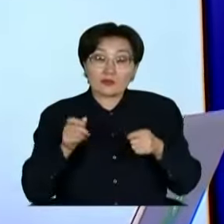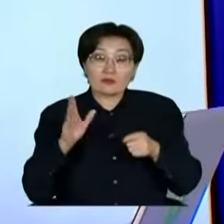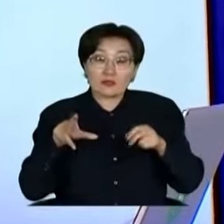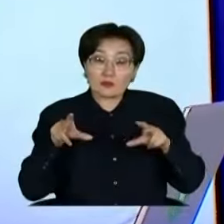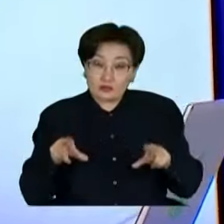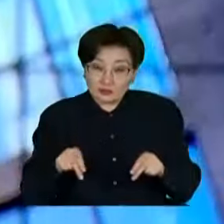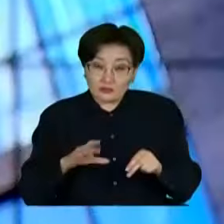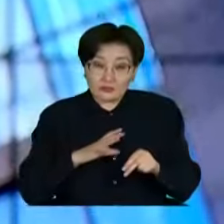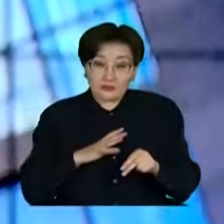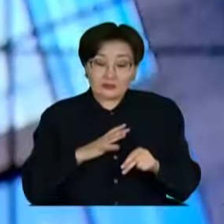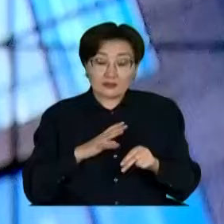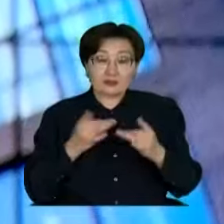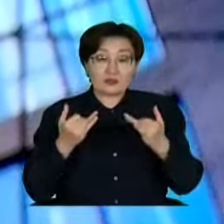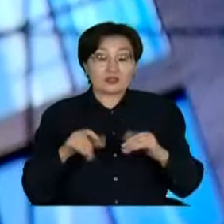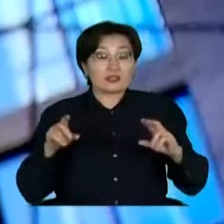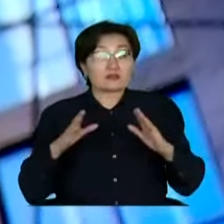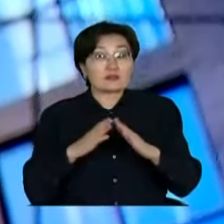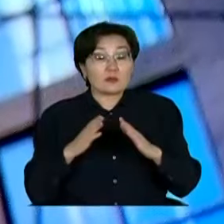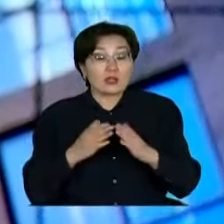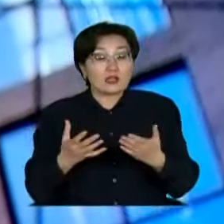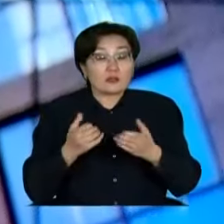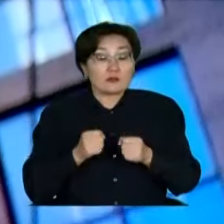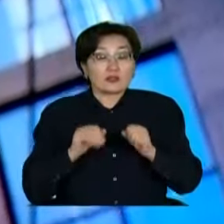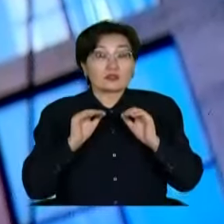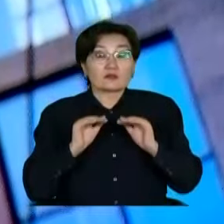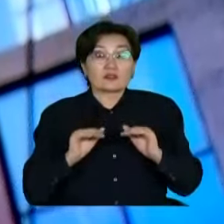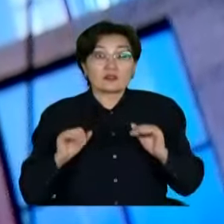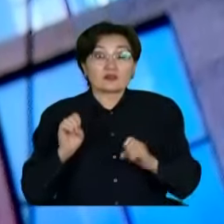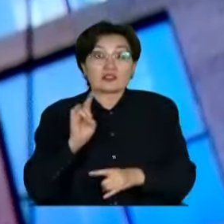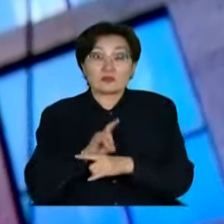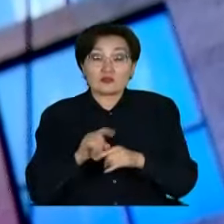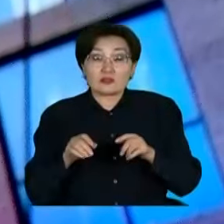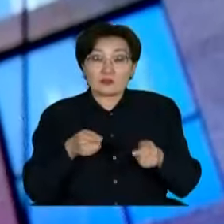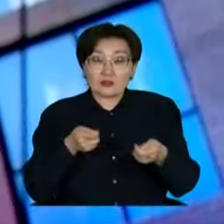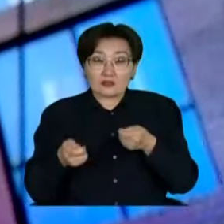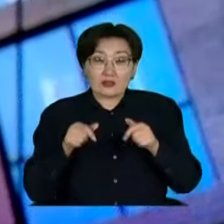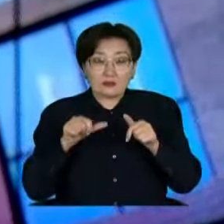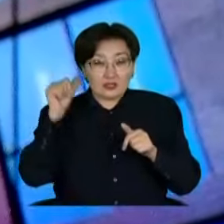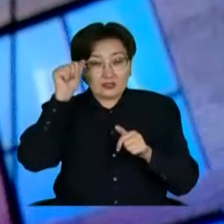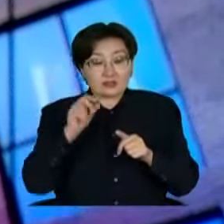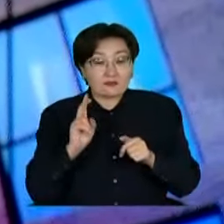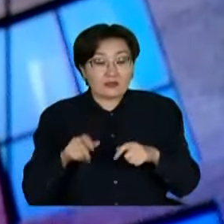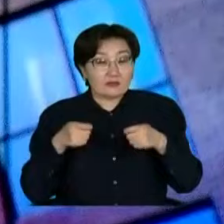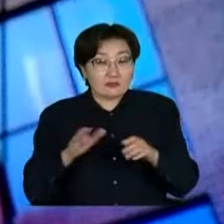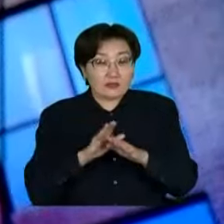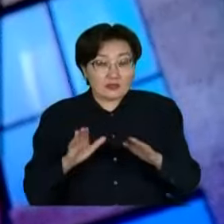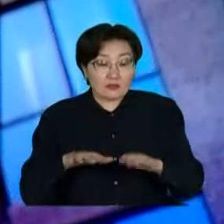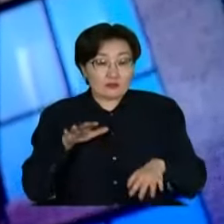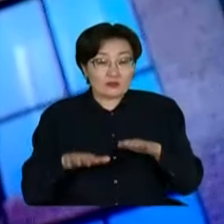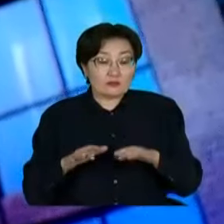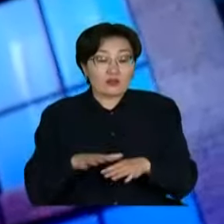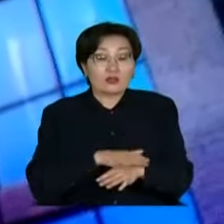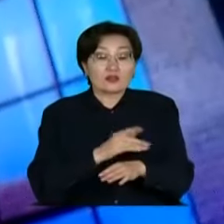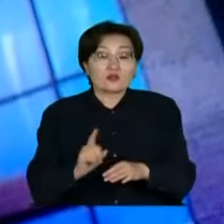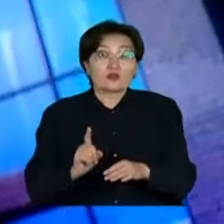кеткен. Енді баспана аласың деп балаша алдаған жергілікті билік биылда пәтерсіз қалдырама деген күмән бар. Тіпті көптен бері